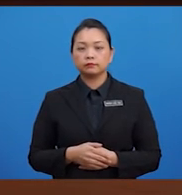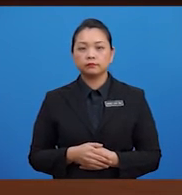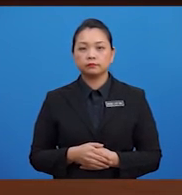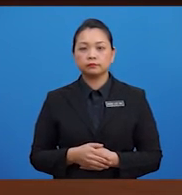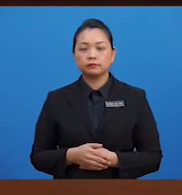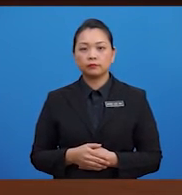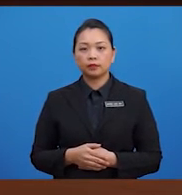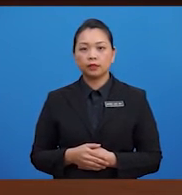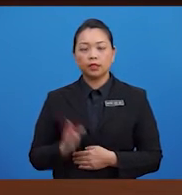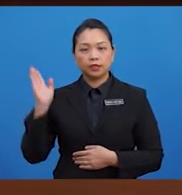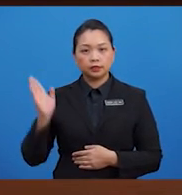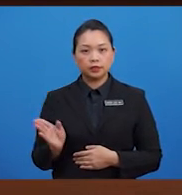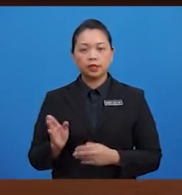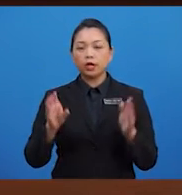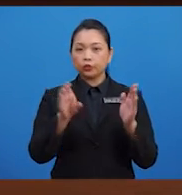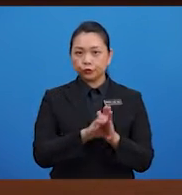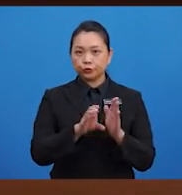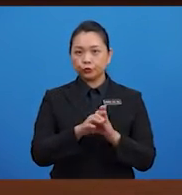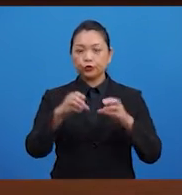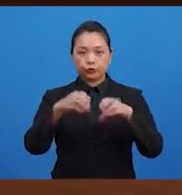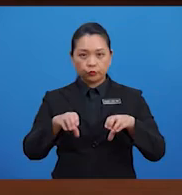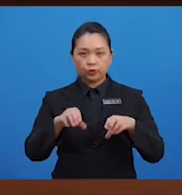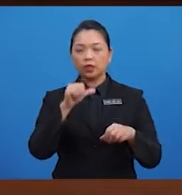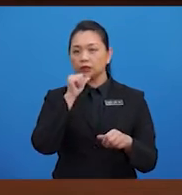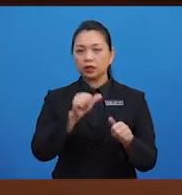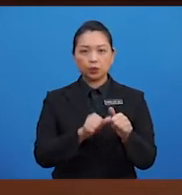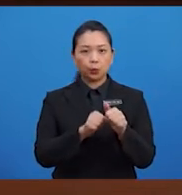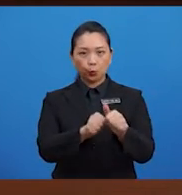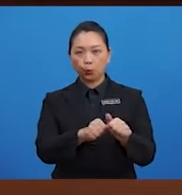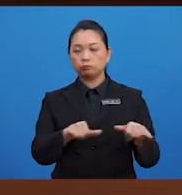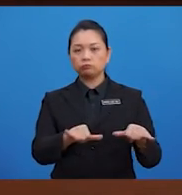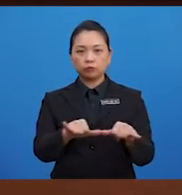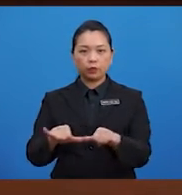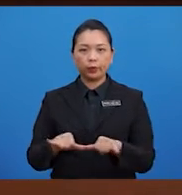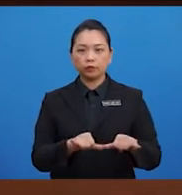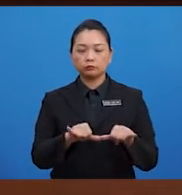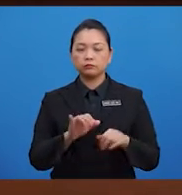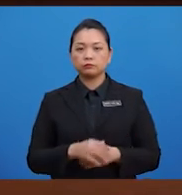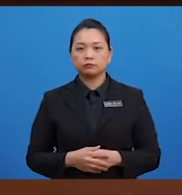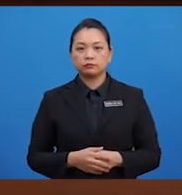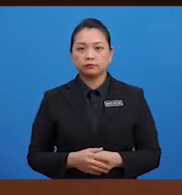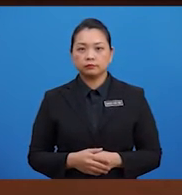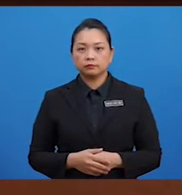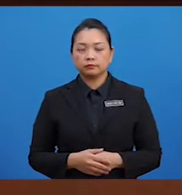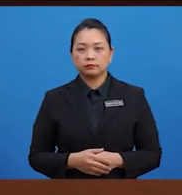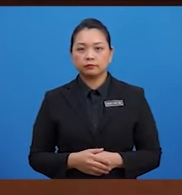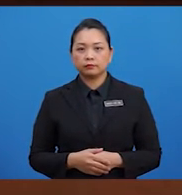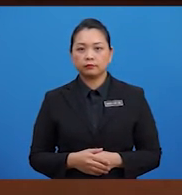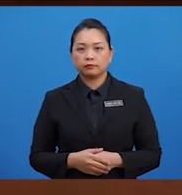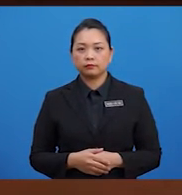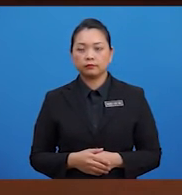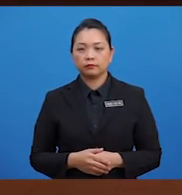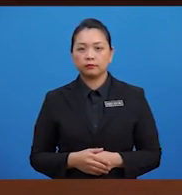Berikut merupakan contoh telur yang tidak menepati piawaian. Telur yang tidak menepati piawaian